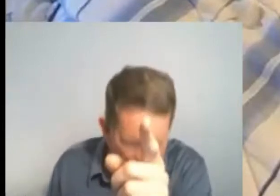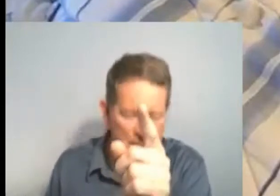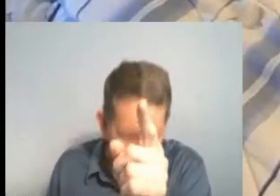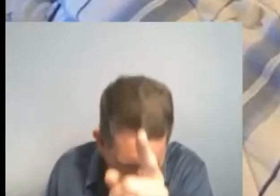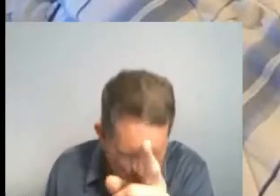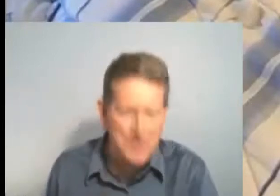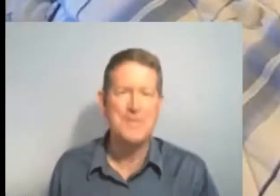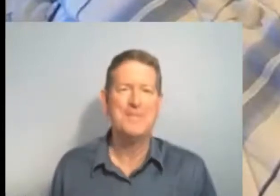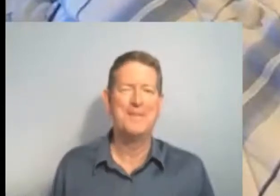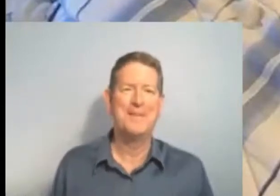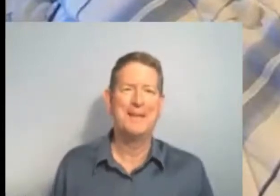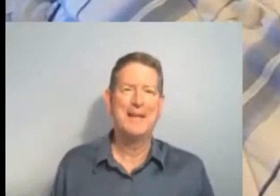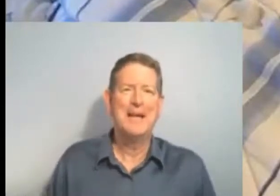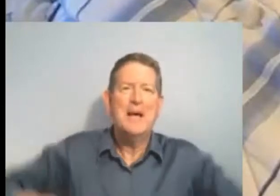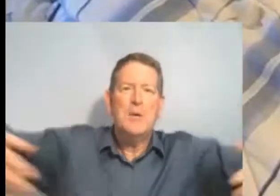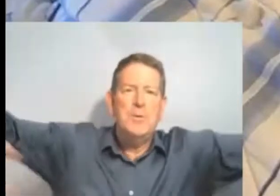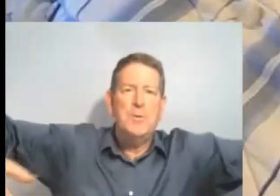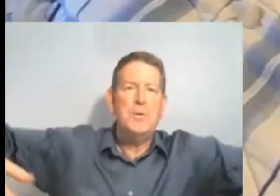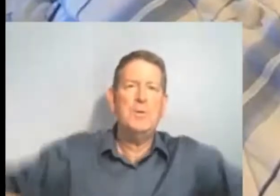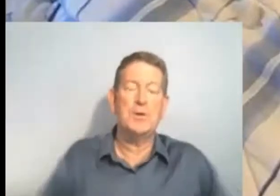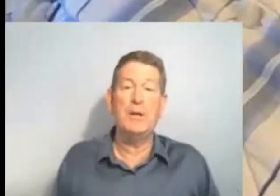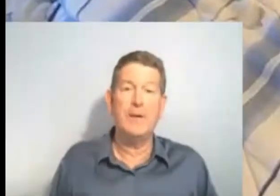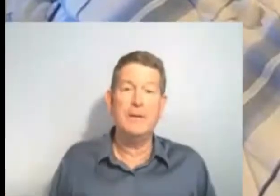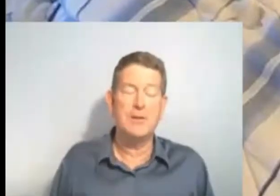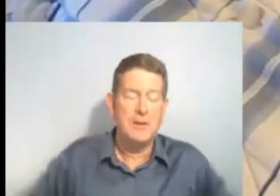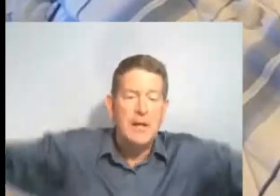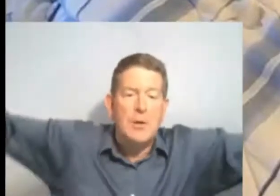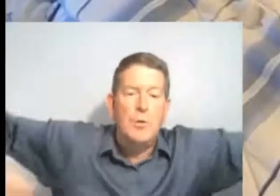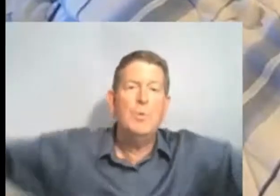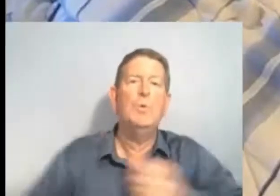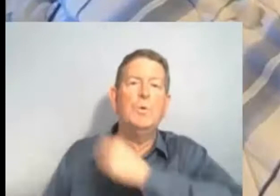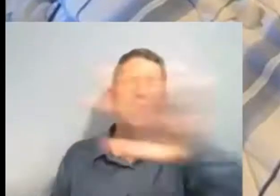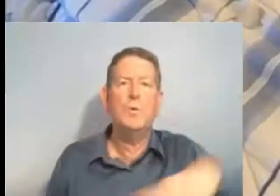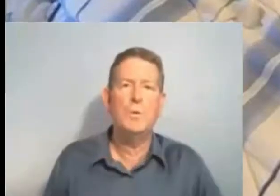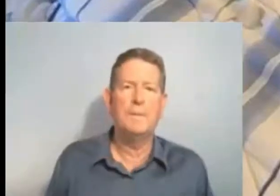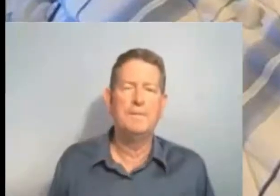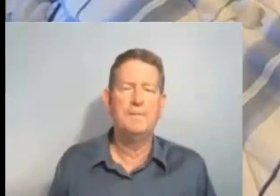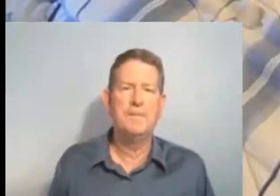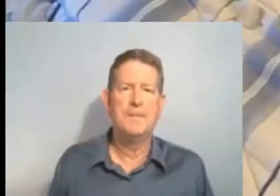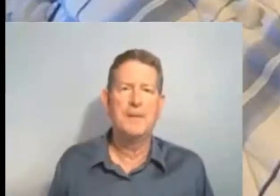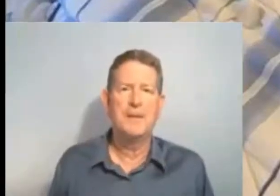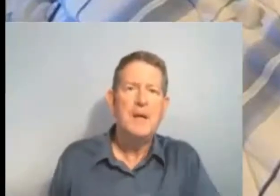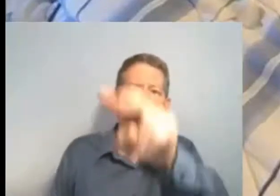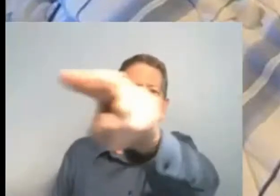Pardon. Vous. Nous. J'ai le vertige. Hein. Nous.